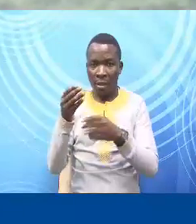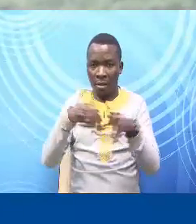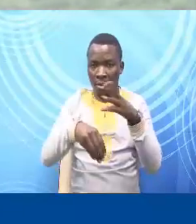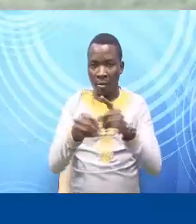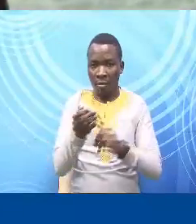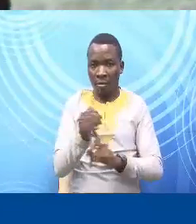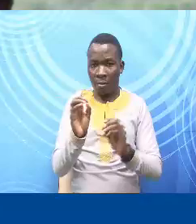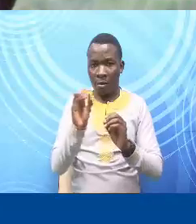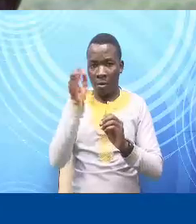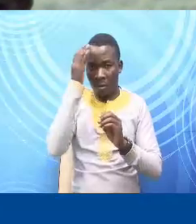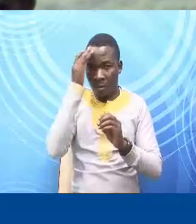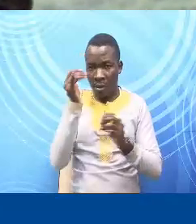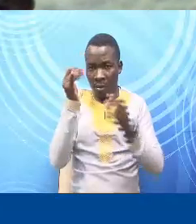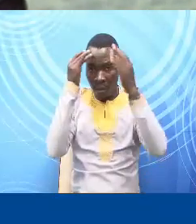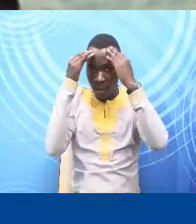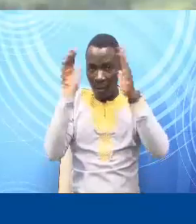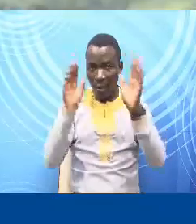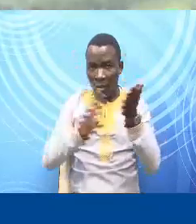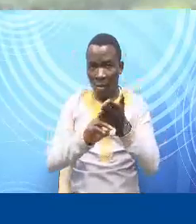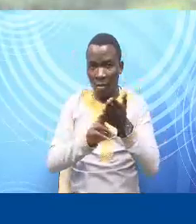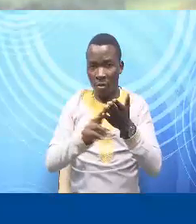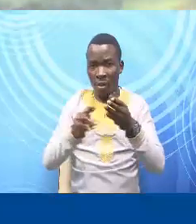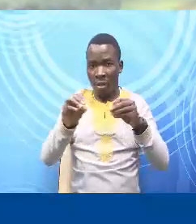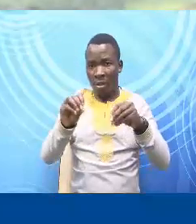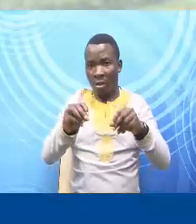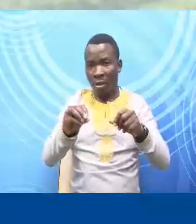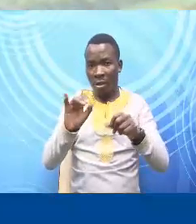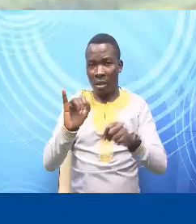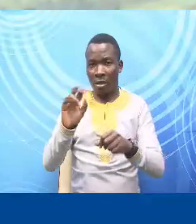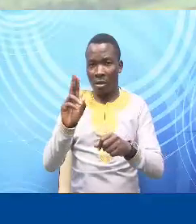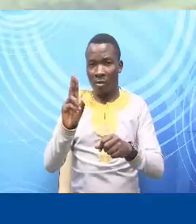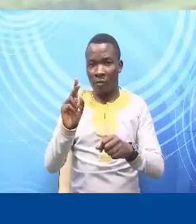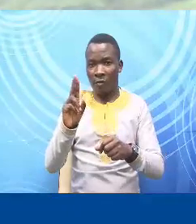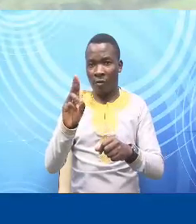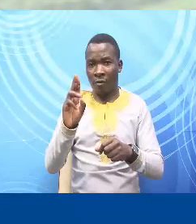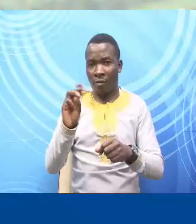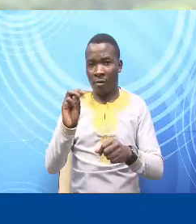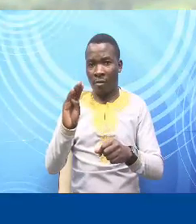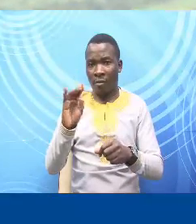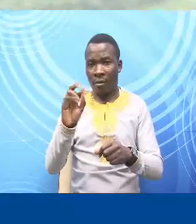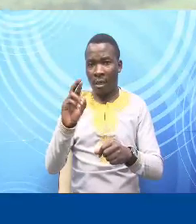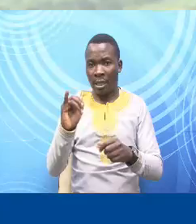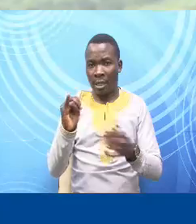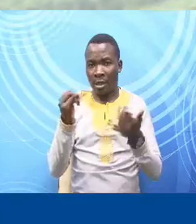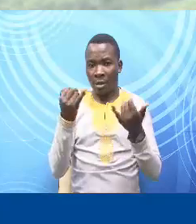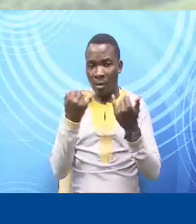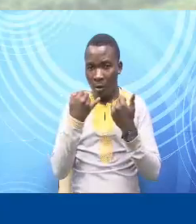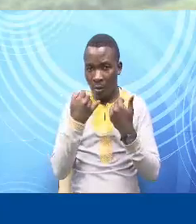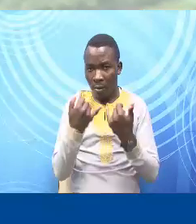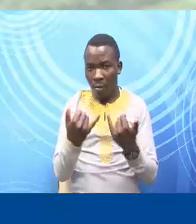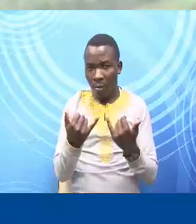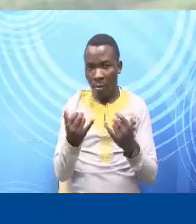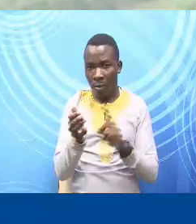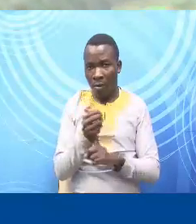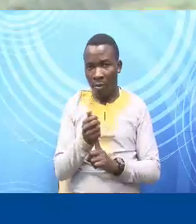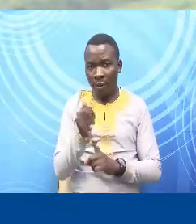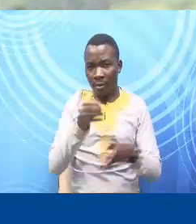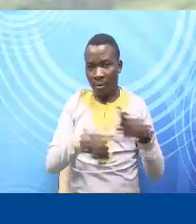tutari tuzi gukoresha inyongeramusaruro, ariko tubona umusaruro ku buryo umuntu ashobora kugira imifuka igera muri 5